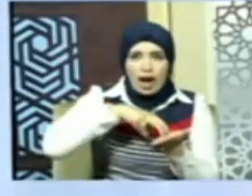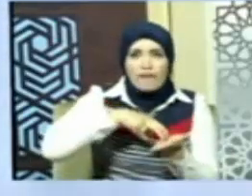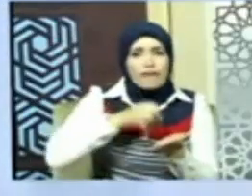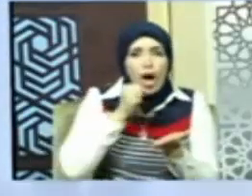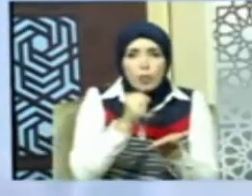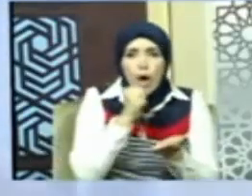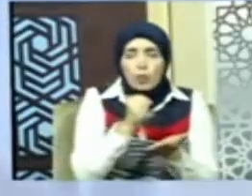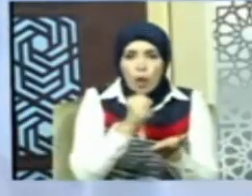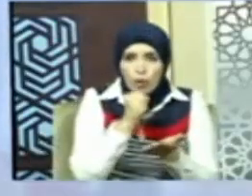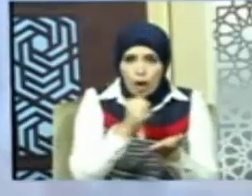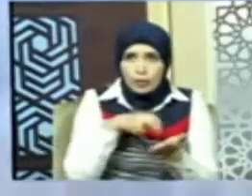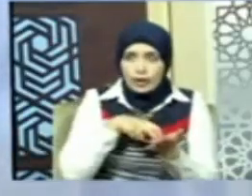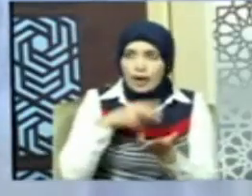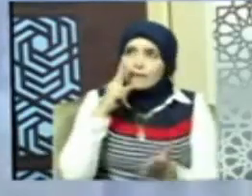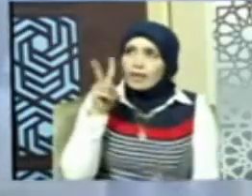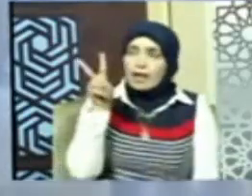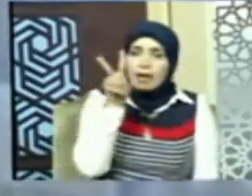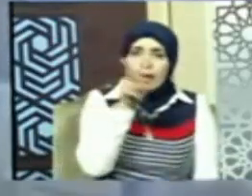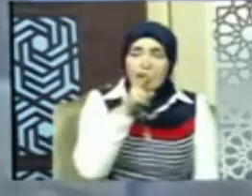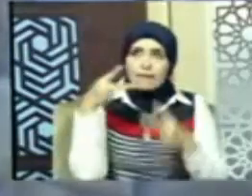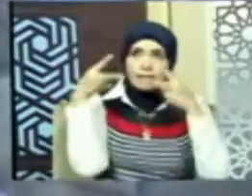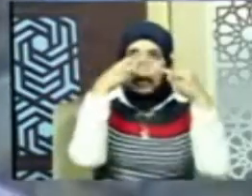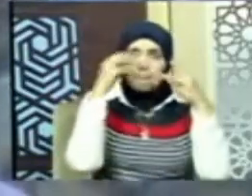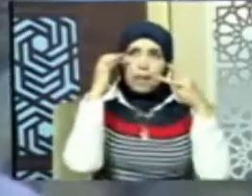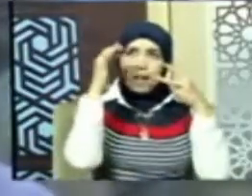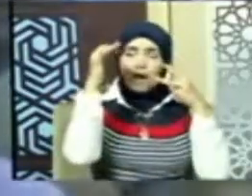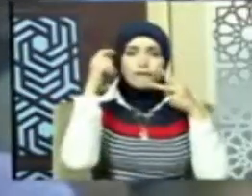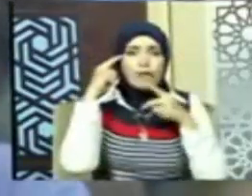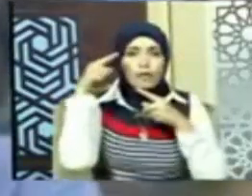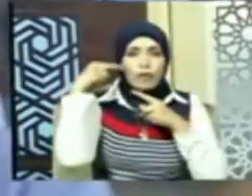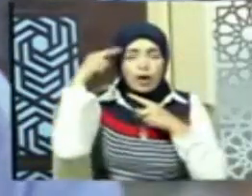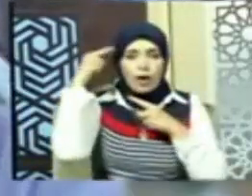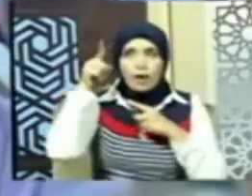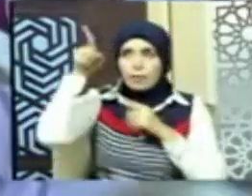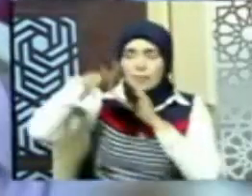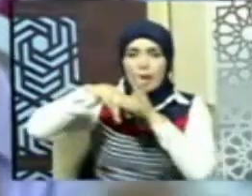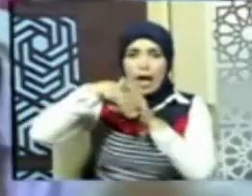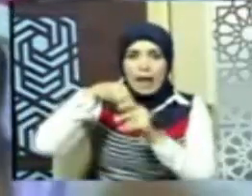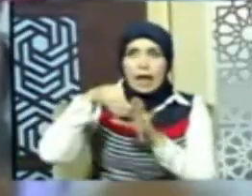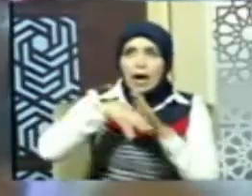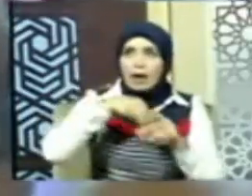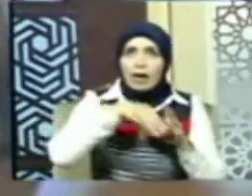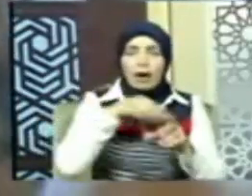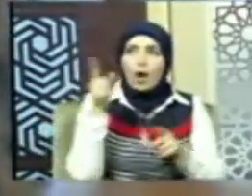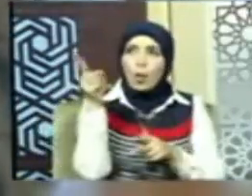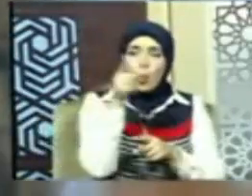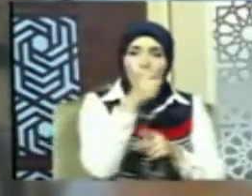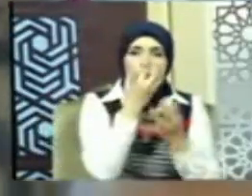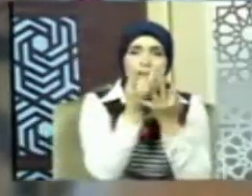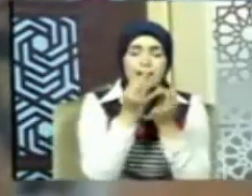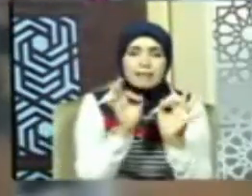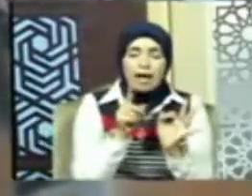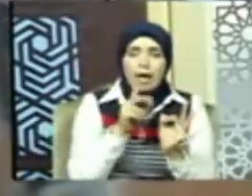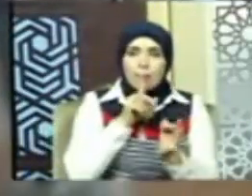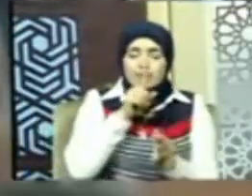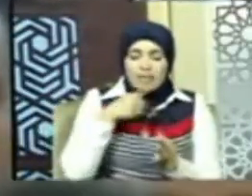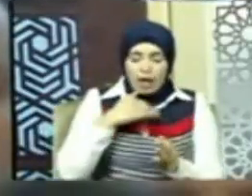من يتأمل في الكون وخلق الله للكون يكون من أكثر الناس